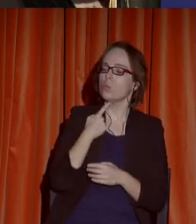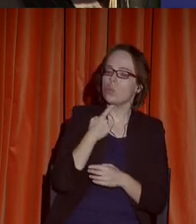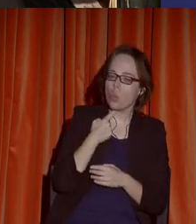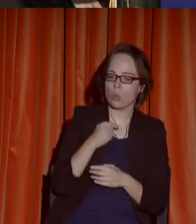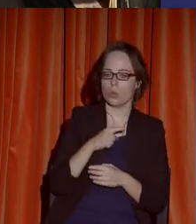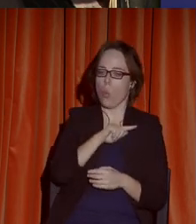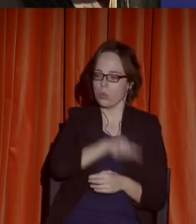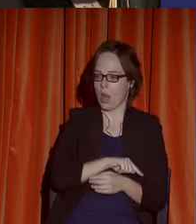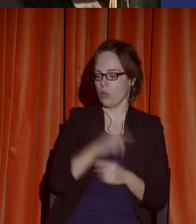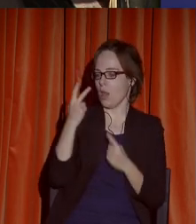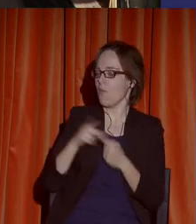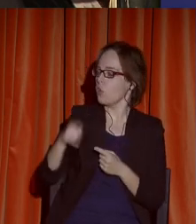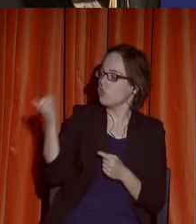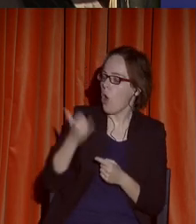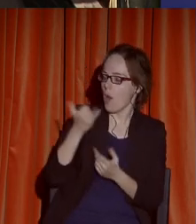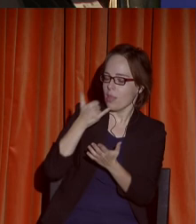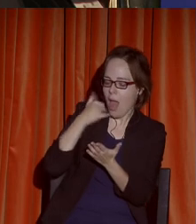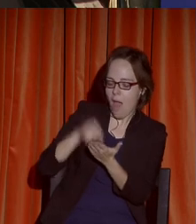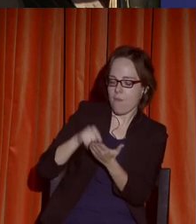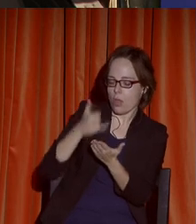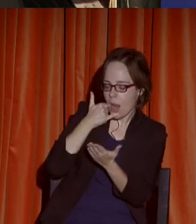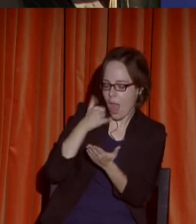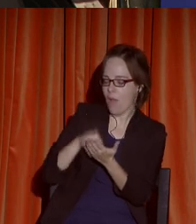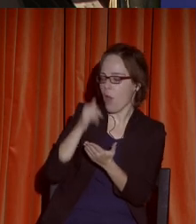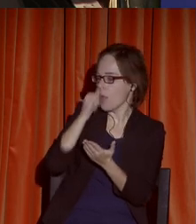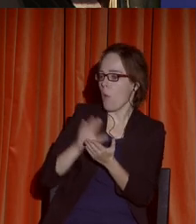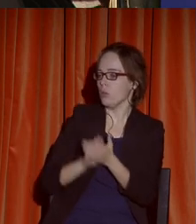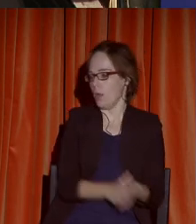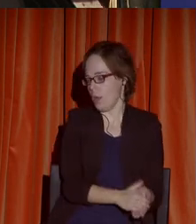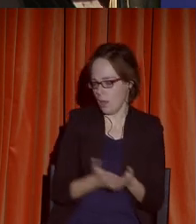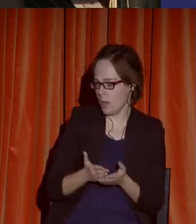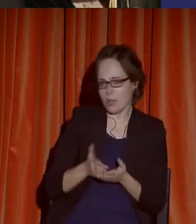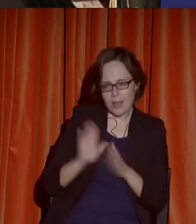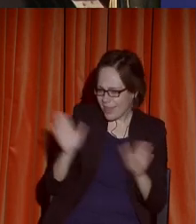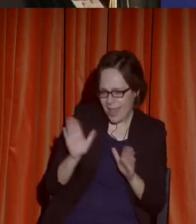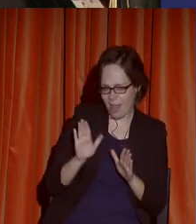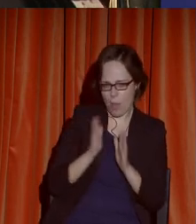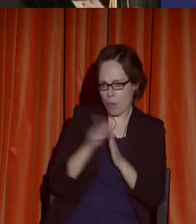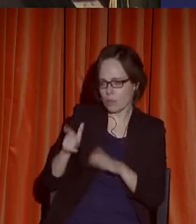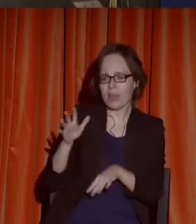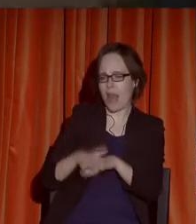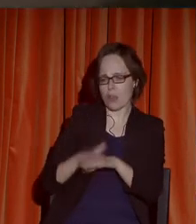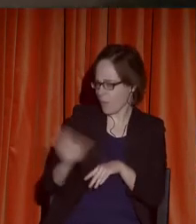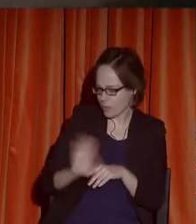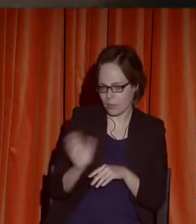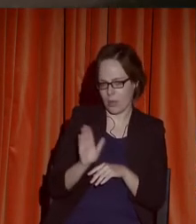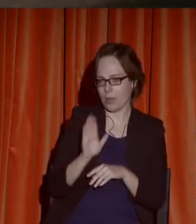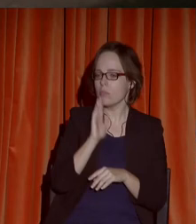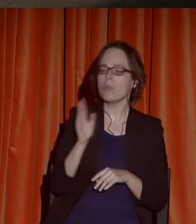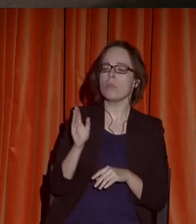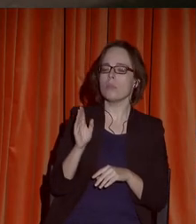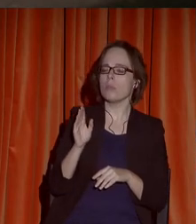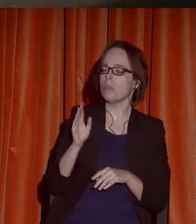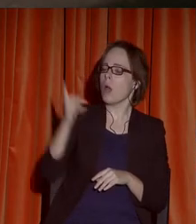Ty to tylko z nosem w tym telefonie i w ogóle się nie, od niego nie odklejasz. Nie jako takie moralizowanie,